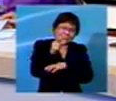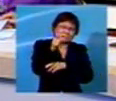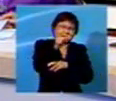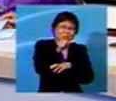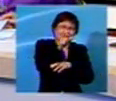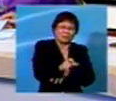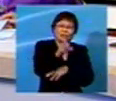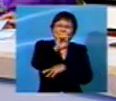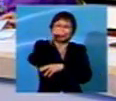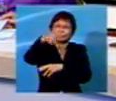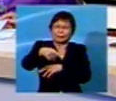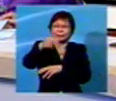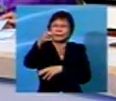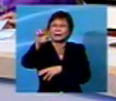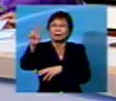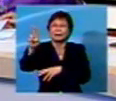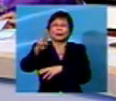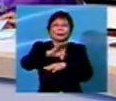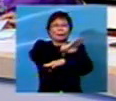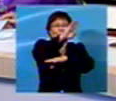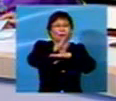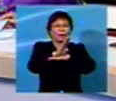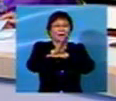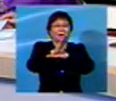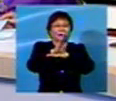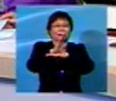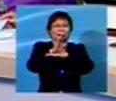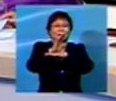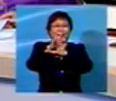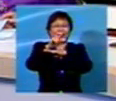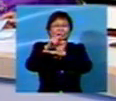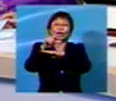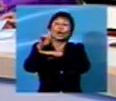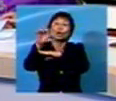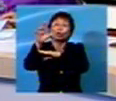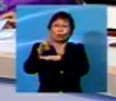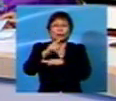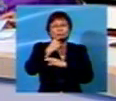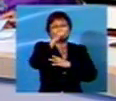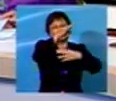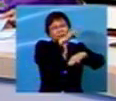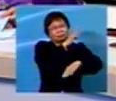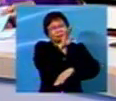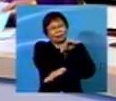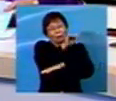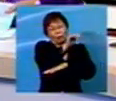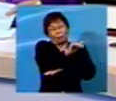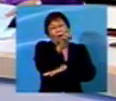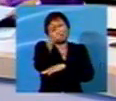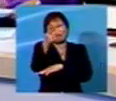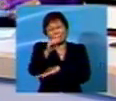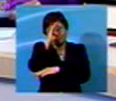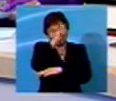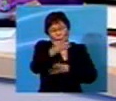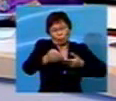dap dalam prk parlimen Bukit glugo RAM karpal sing Dio setelah ditegur dalam laman sosial RAM karpal